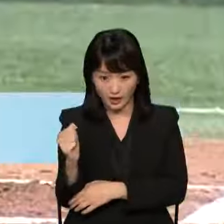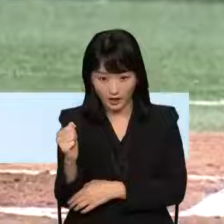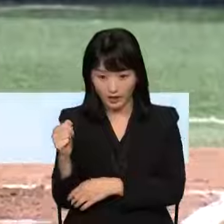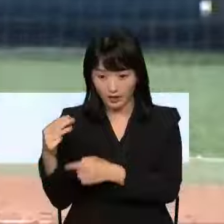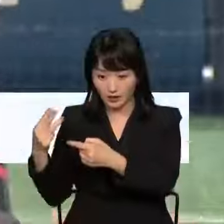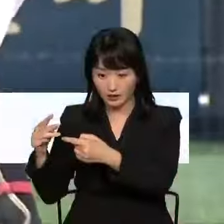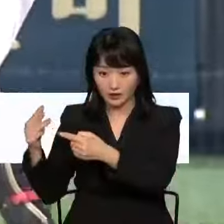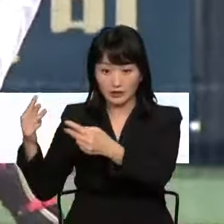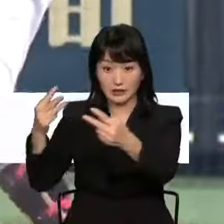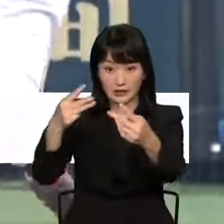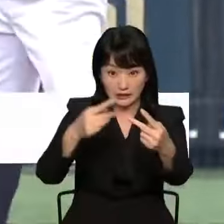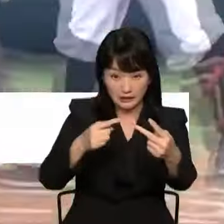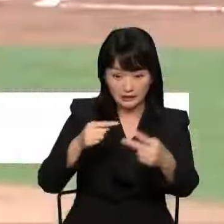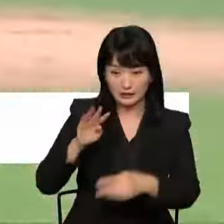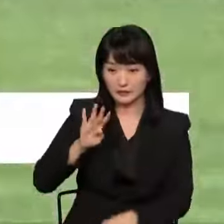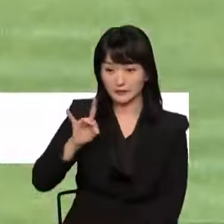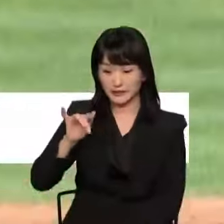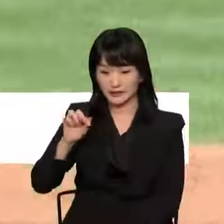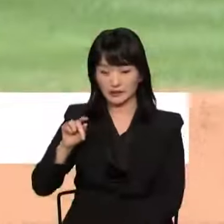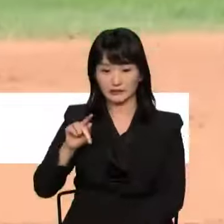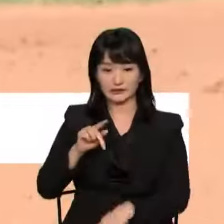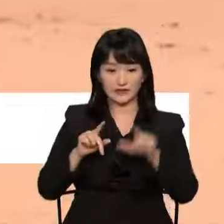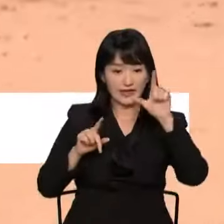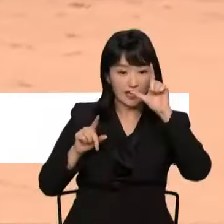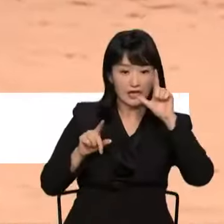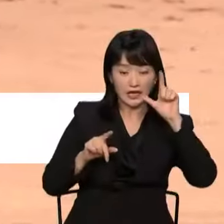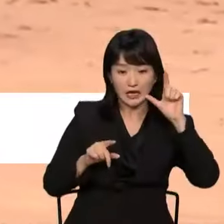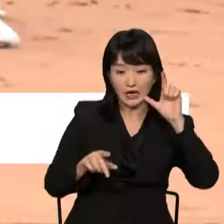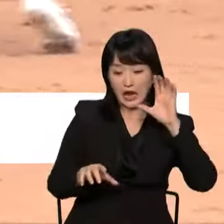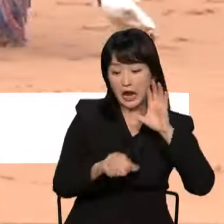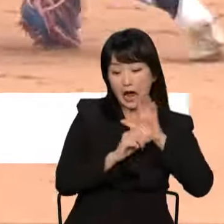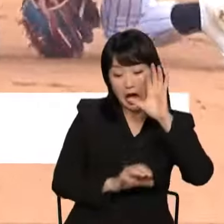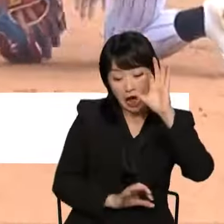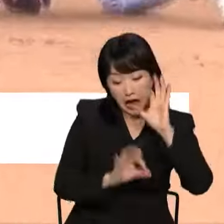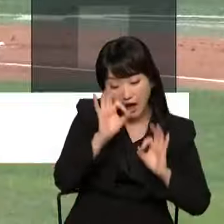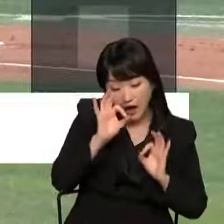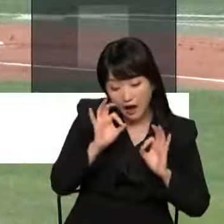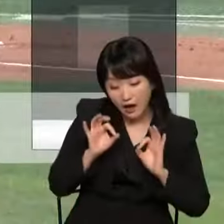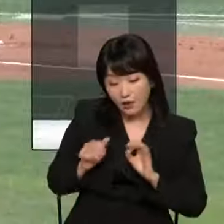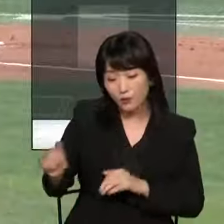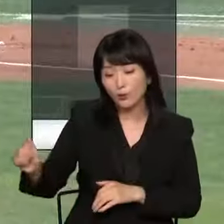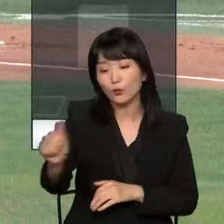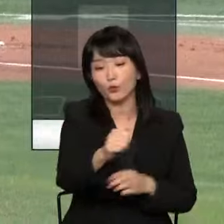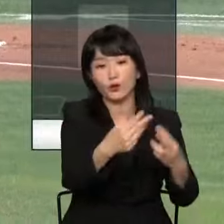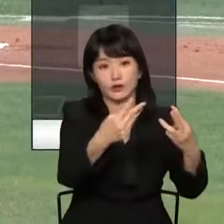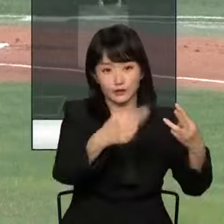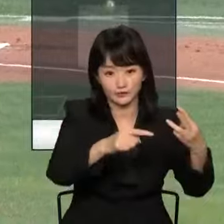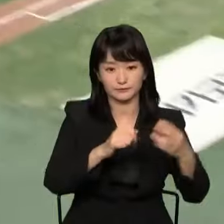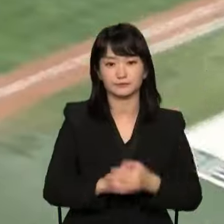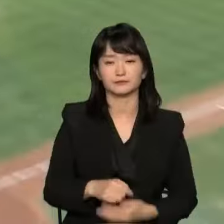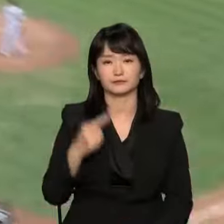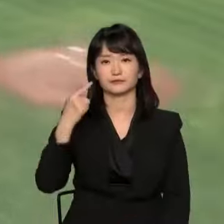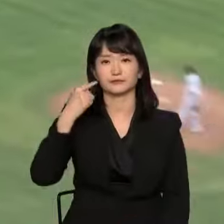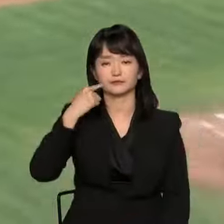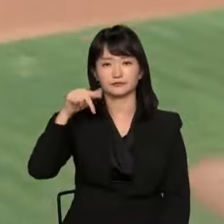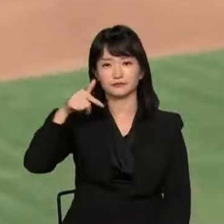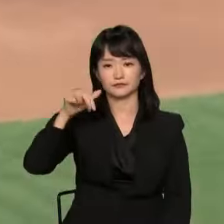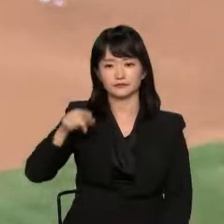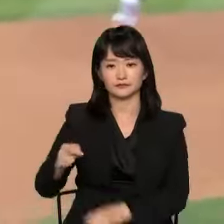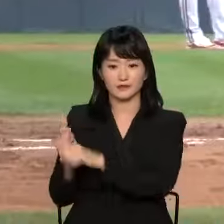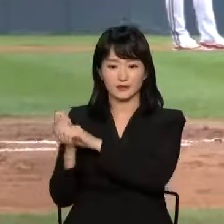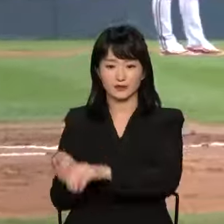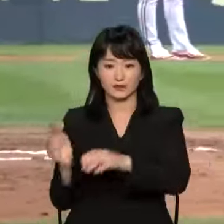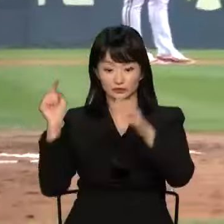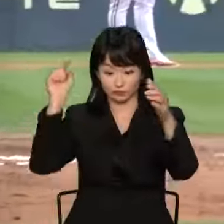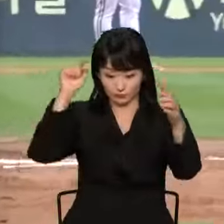KT 배정대가 LG 포수 박동원의 송구 실책으로 3루까지 밟습니다. 이어진 황재균의 적시타로 먼저 점수를